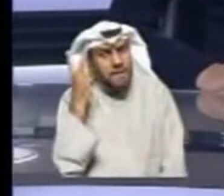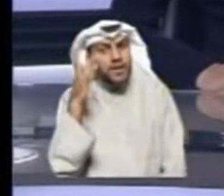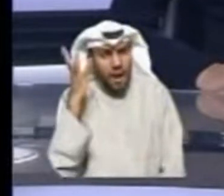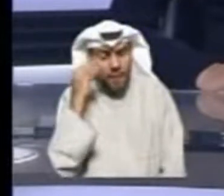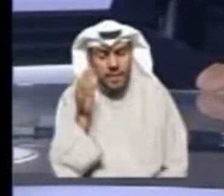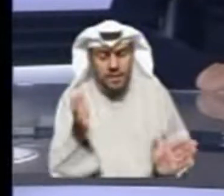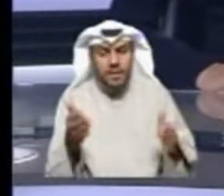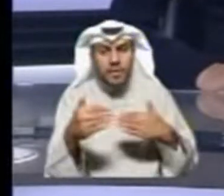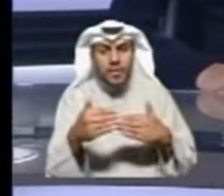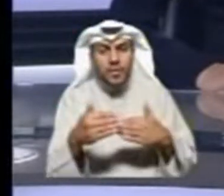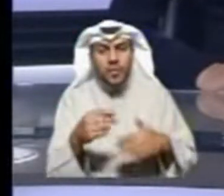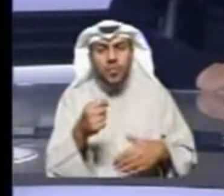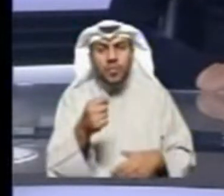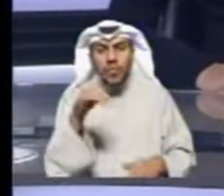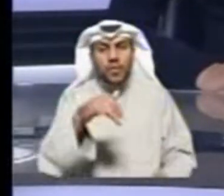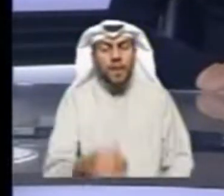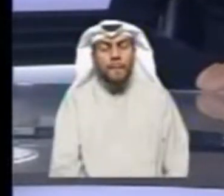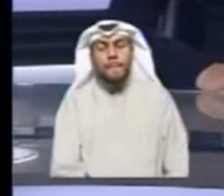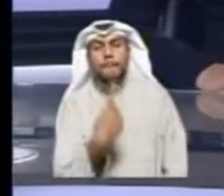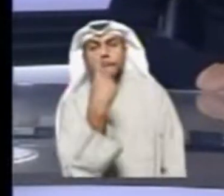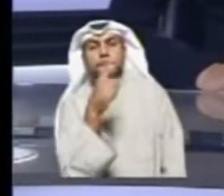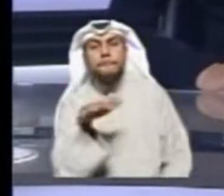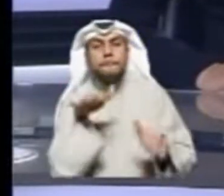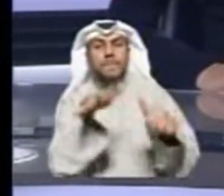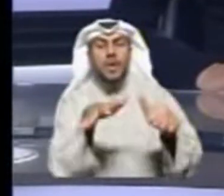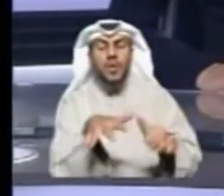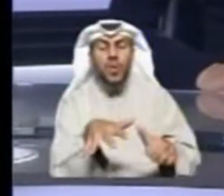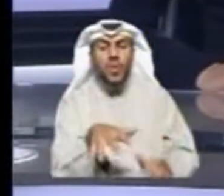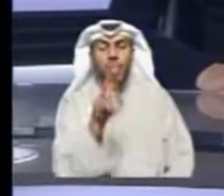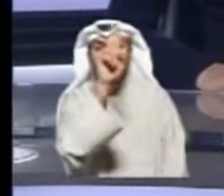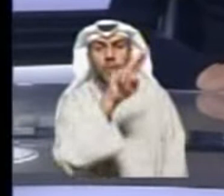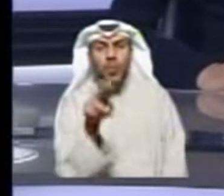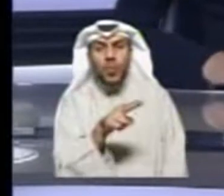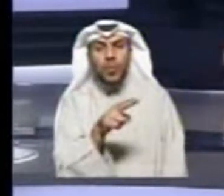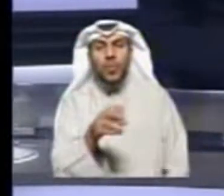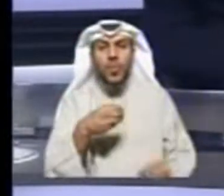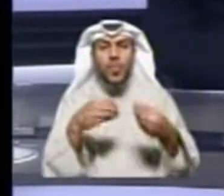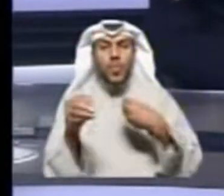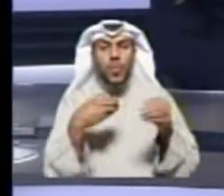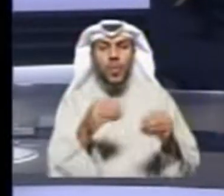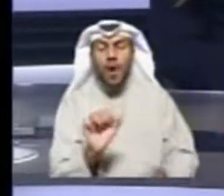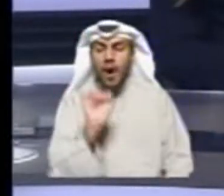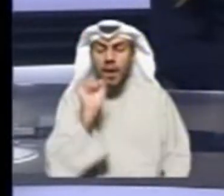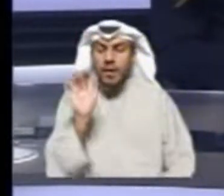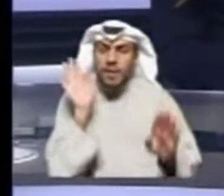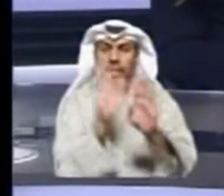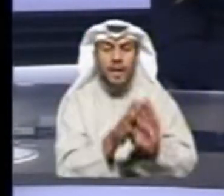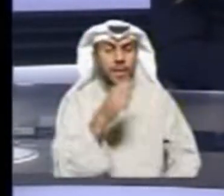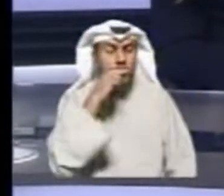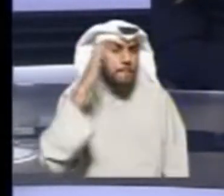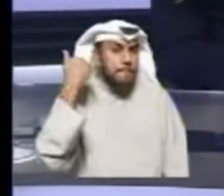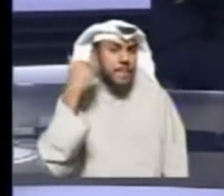صندوق بمبلغ 1,000,000 دولار أمريكي لمشاريع تمكين المرأة في منطقة آسيا